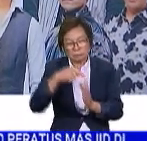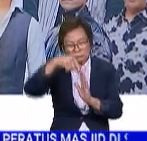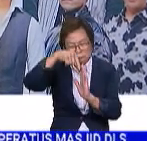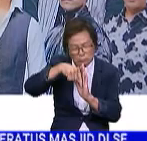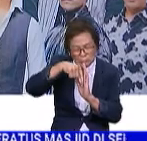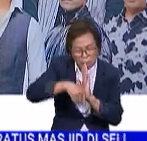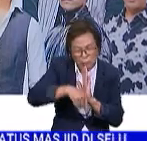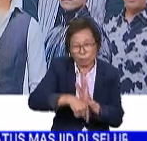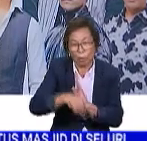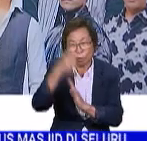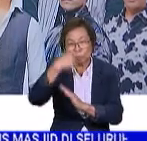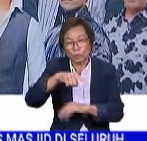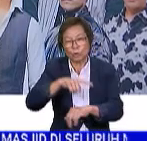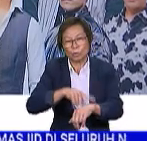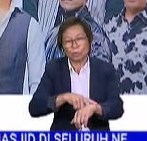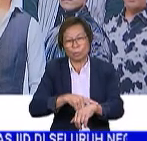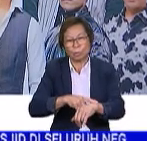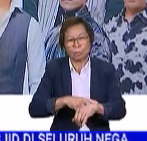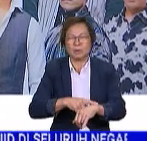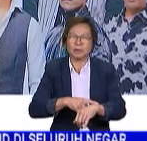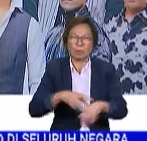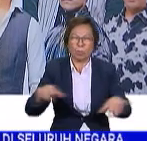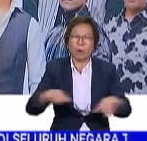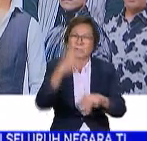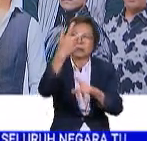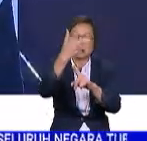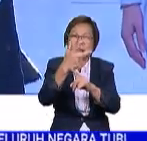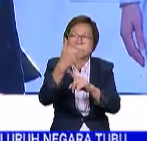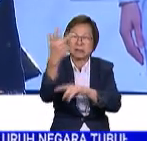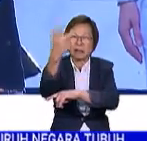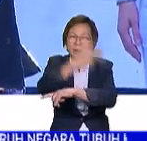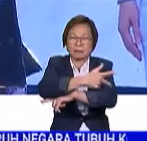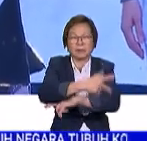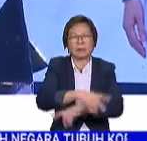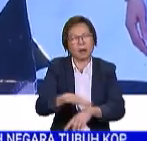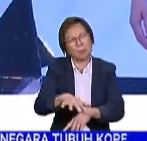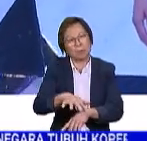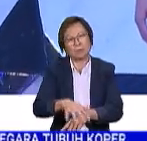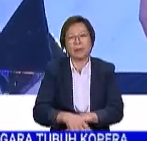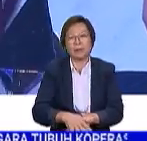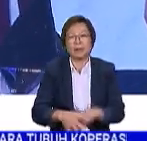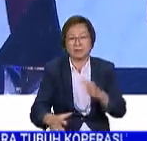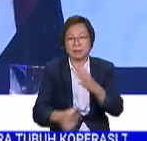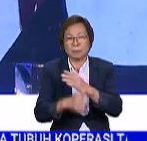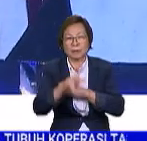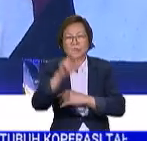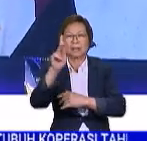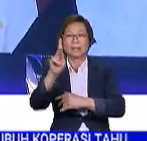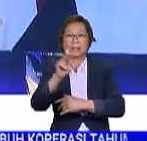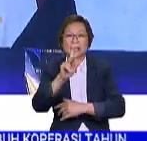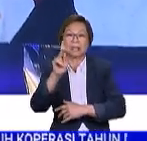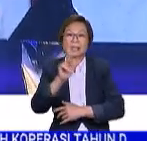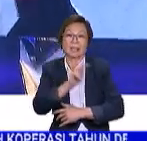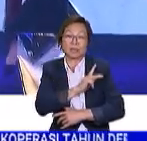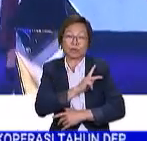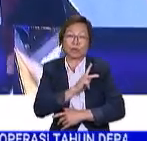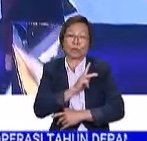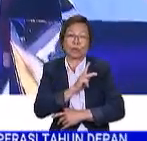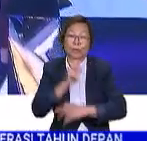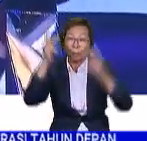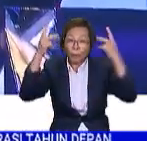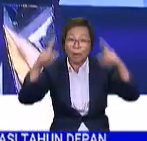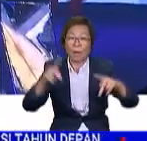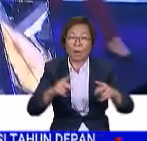details. So untuk jumpsuit tu dalam 3 hari macam tu. Menurut Timbalan Ketua Pengarah Keusahawanan Mara,